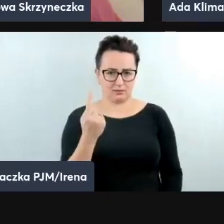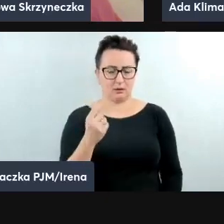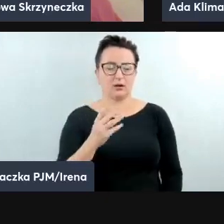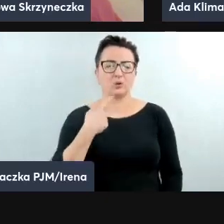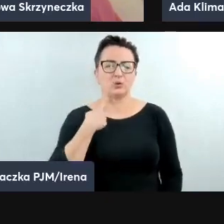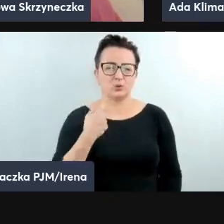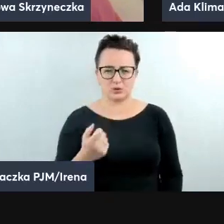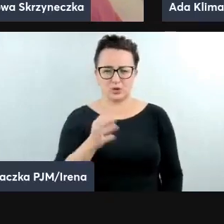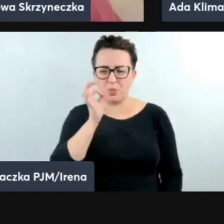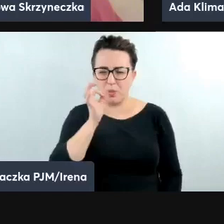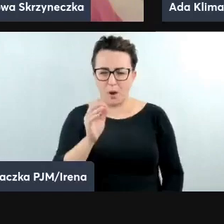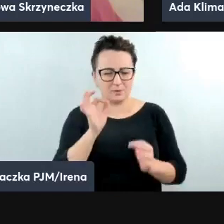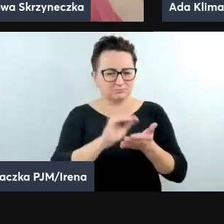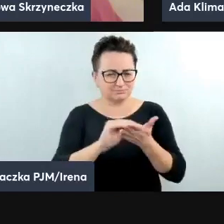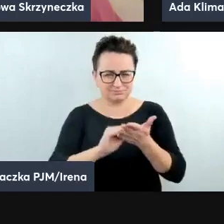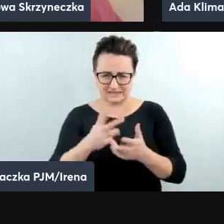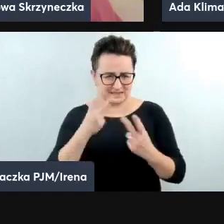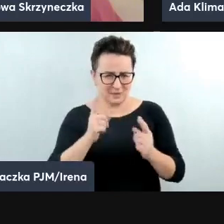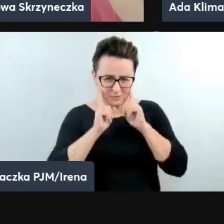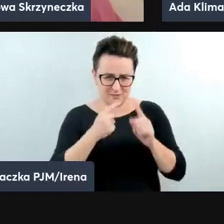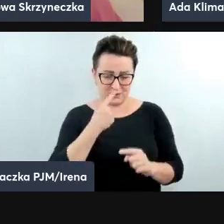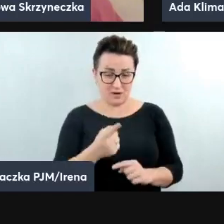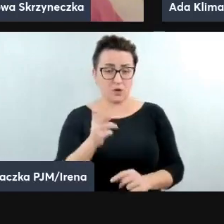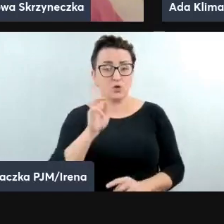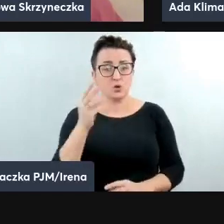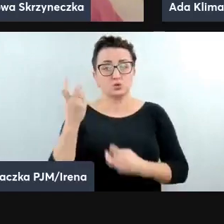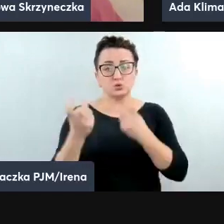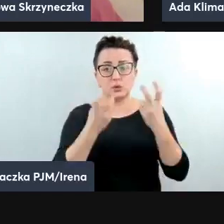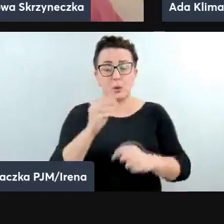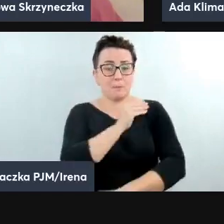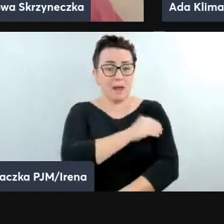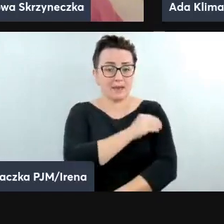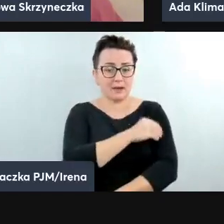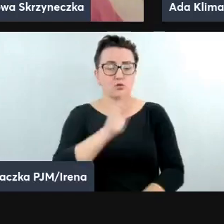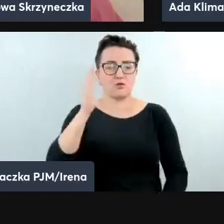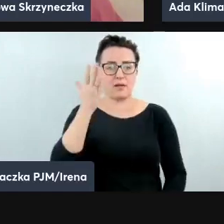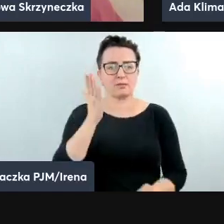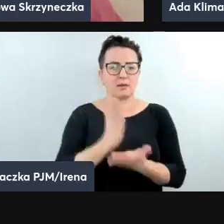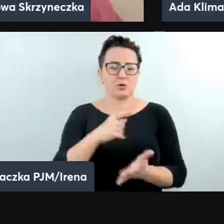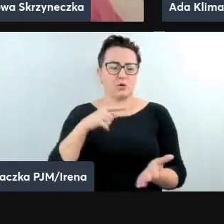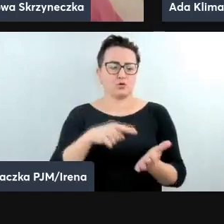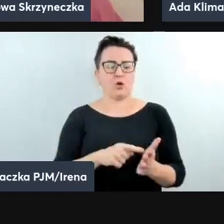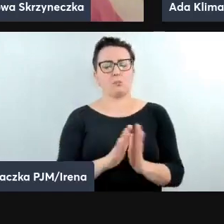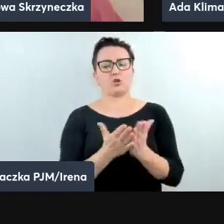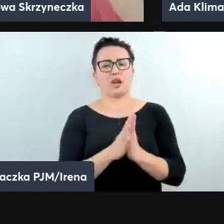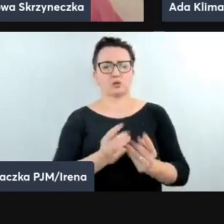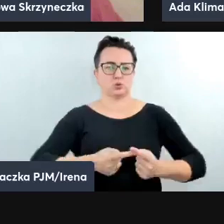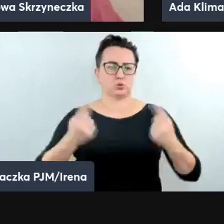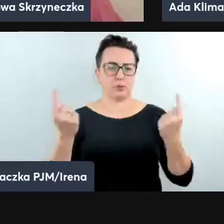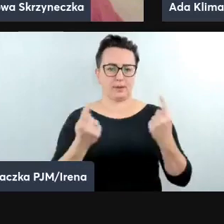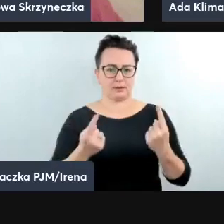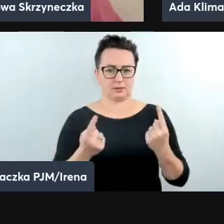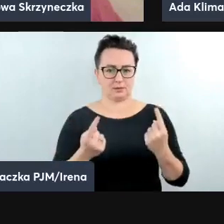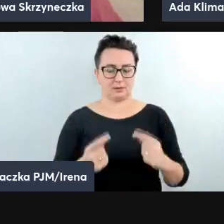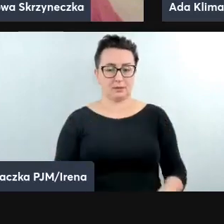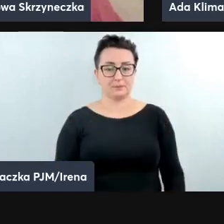że jak ktoś szukał materiałów, to się dowiadywał, no, że ten podręcznik jest super, to przez pandemię, która wymusiła na nauczycielach